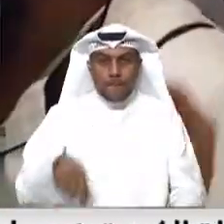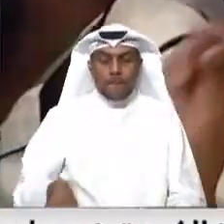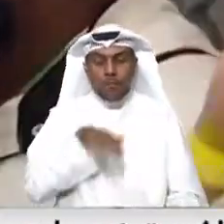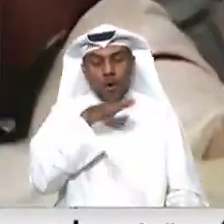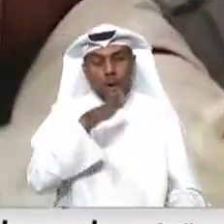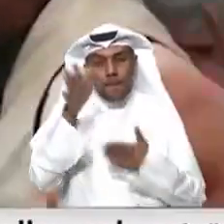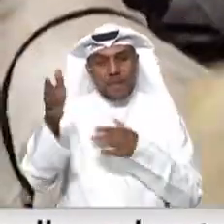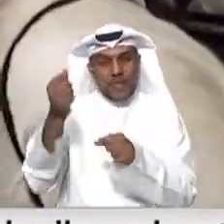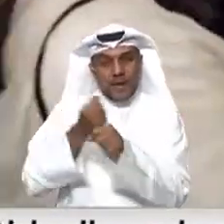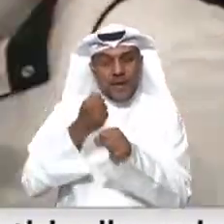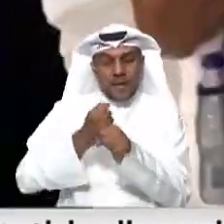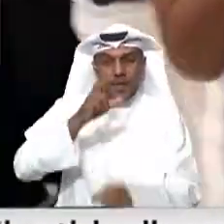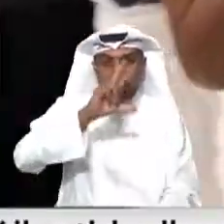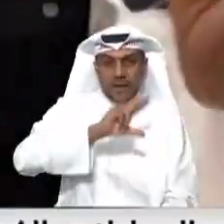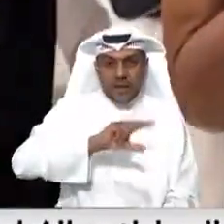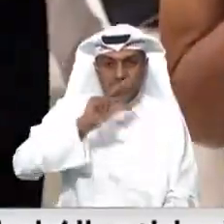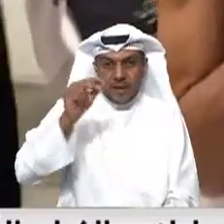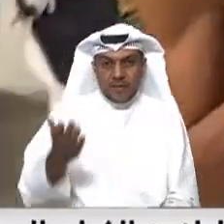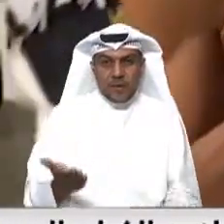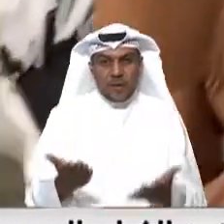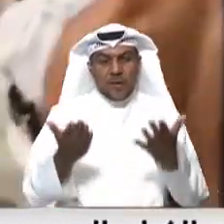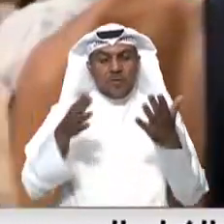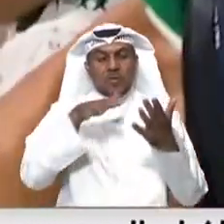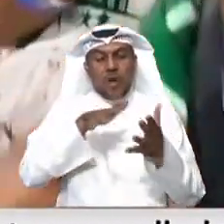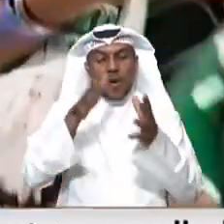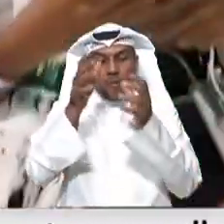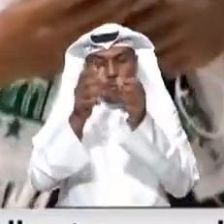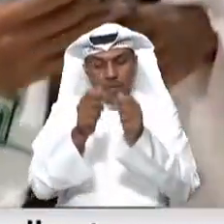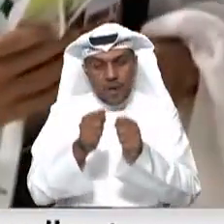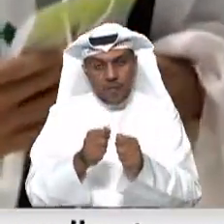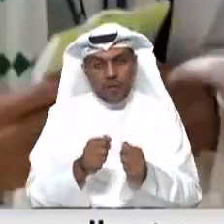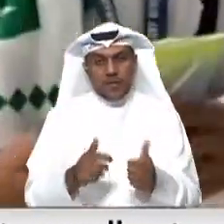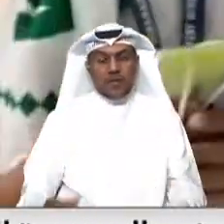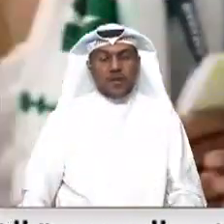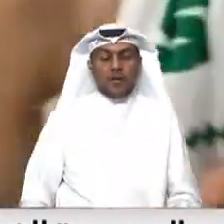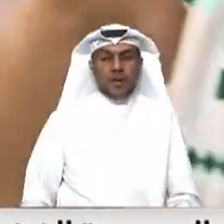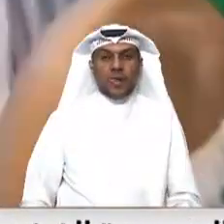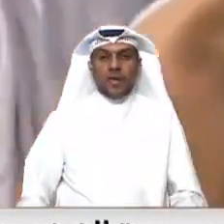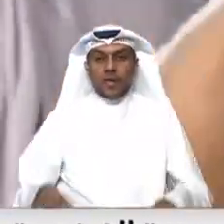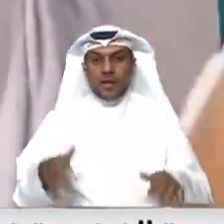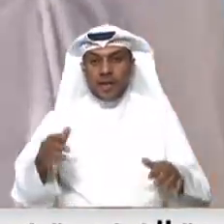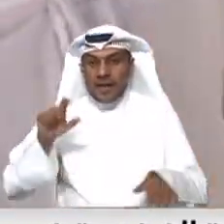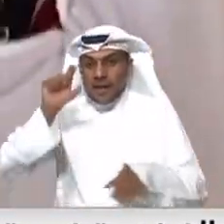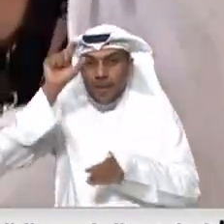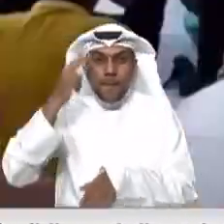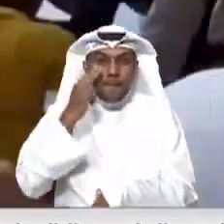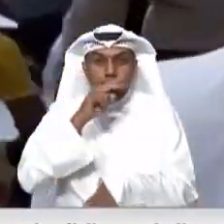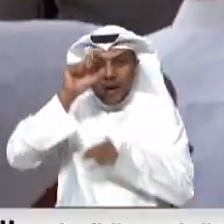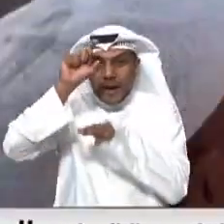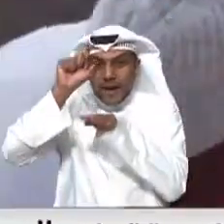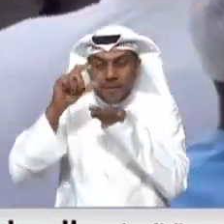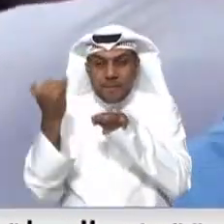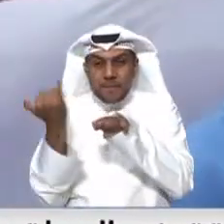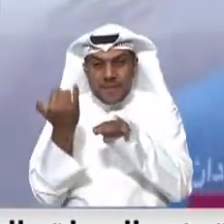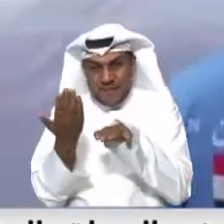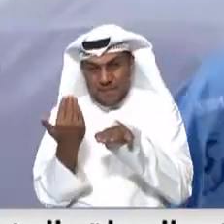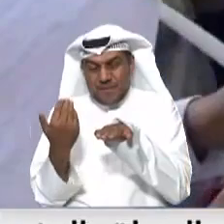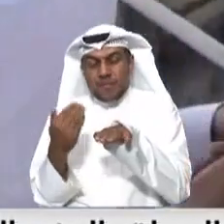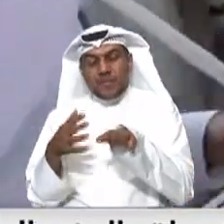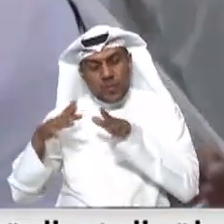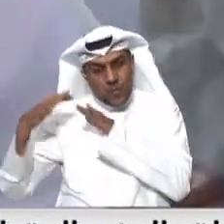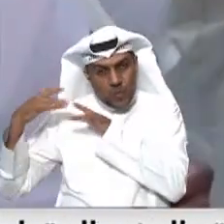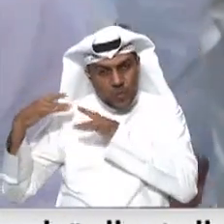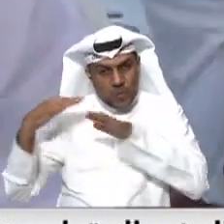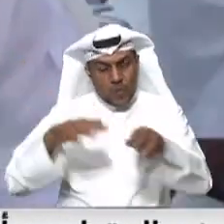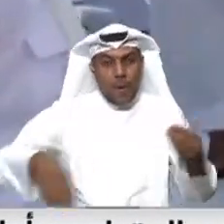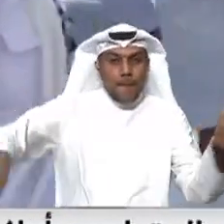المصطفى صلى الله عليه وسلم، وتوجهوا قبل غروب شمس هذا اليوم إلى البيت